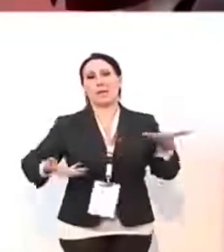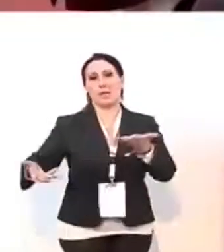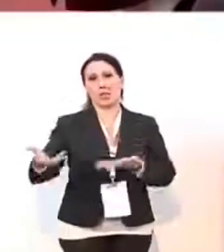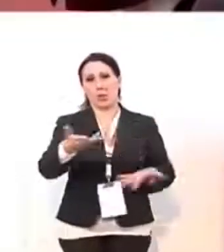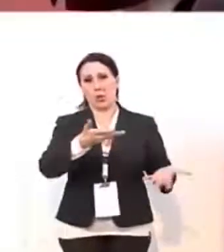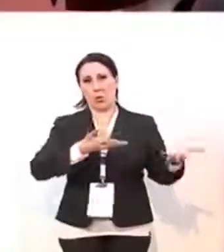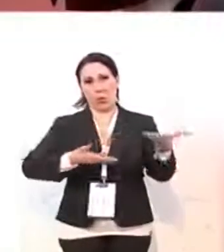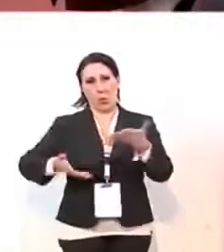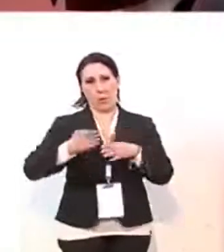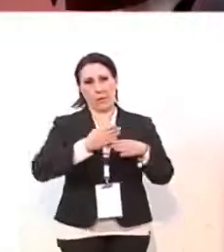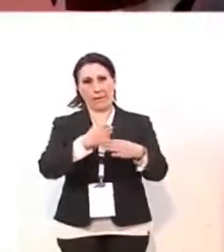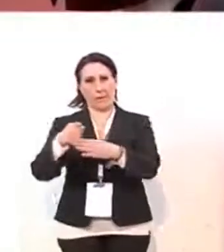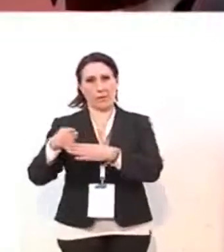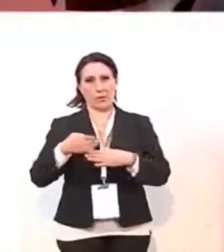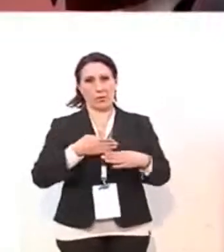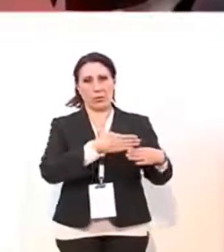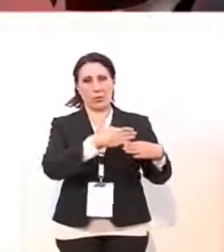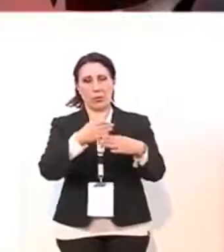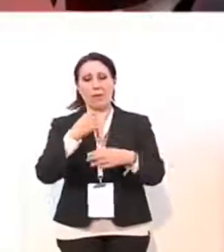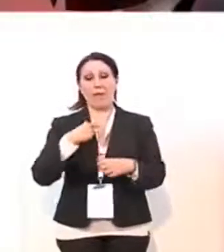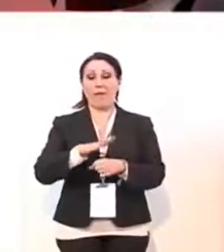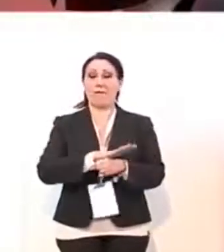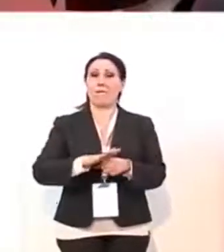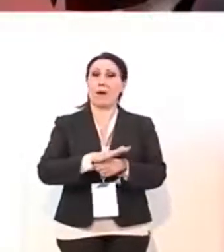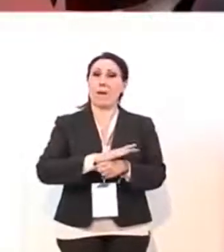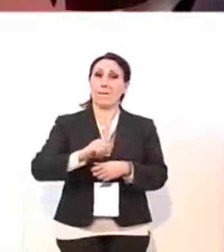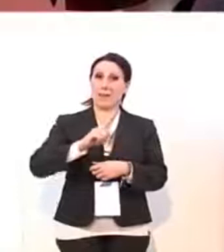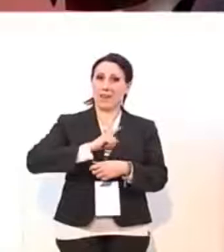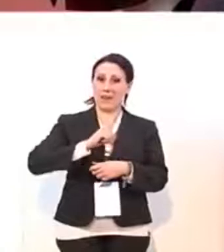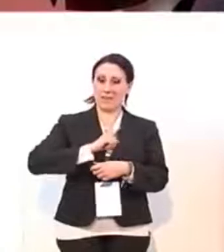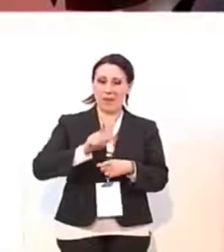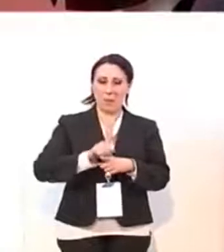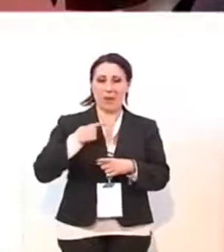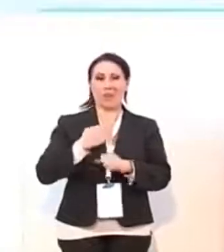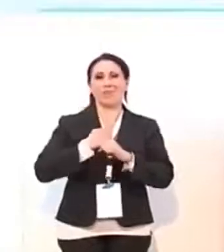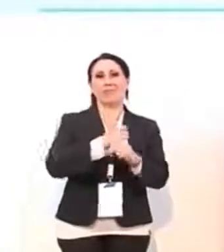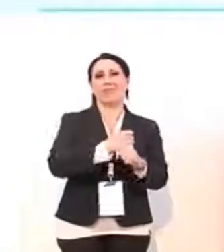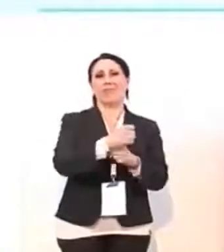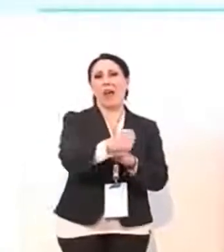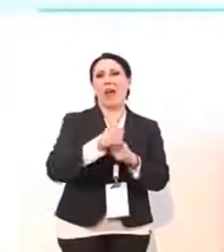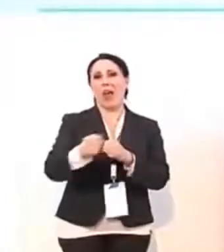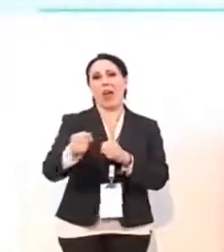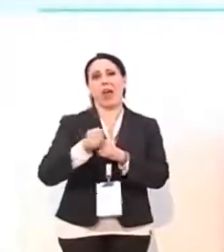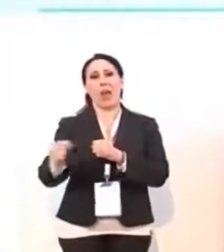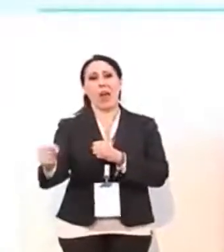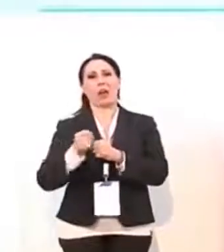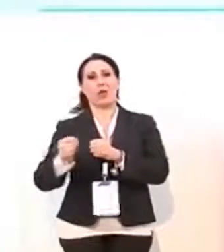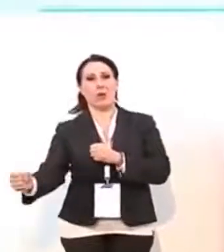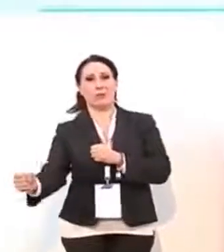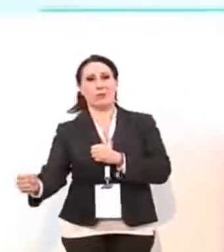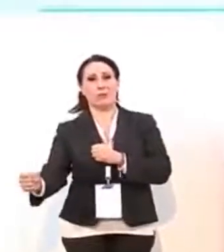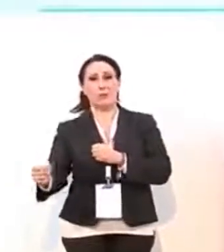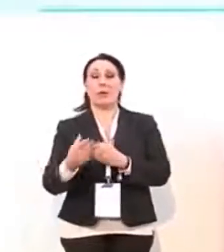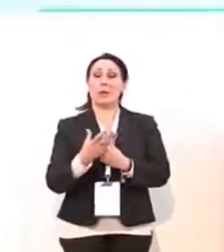per svolgere la funzione che svolgo, la condivisione è un fatto acquisito. La maggior parte delle donne però